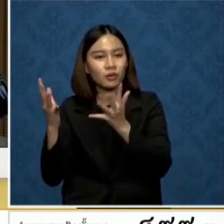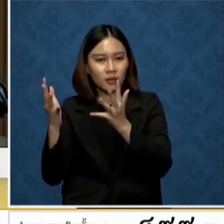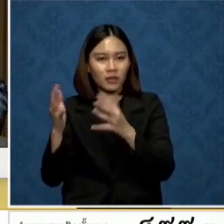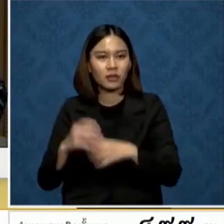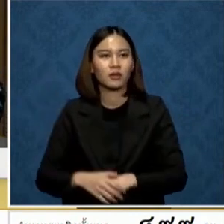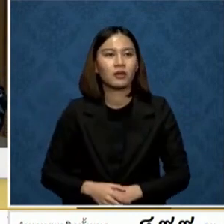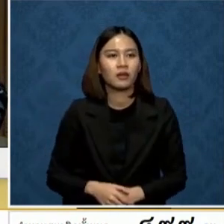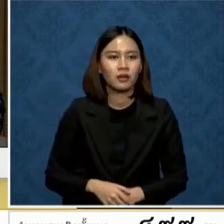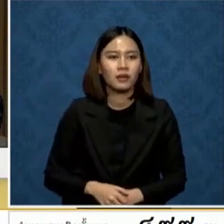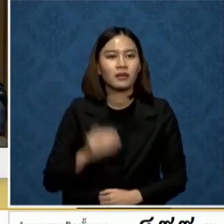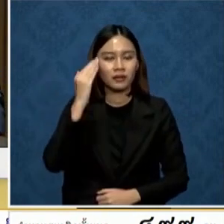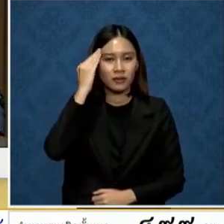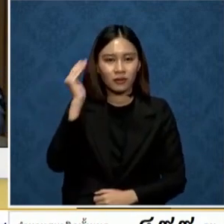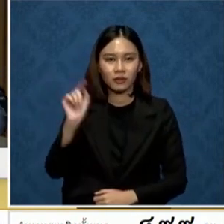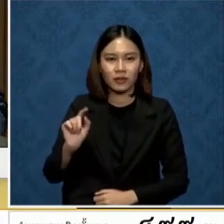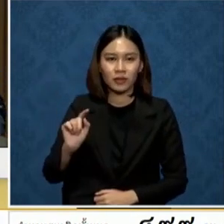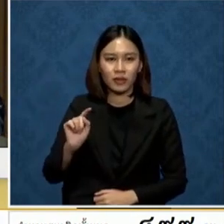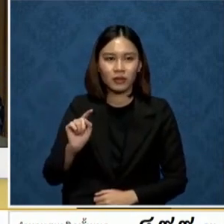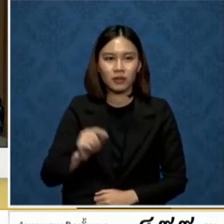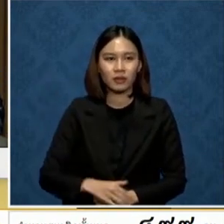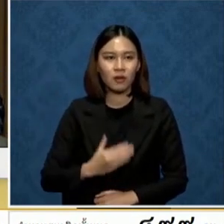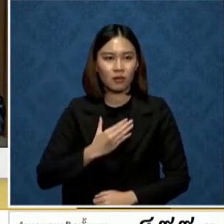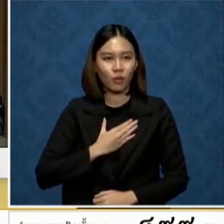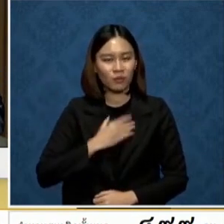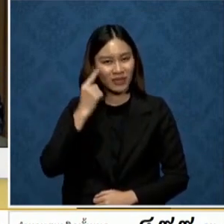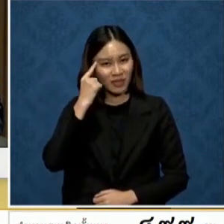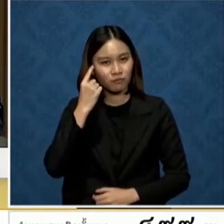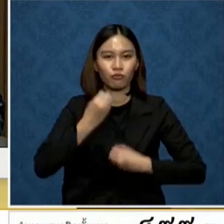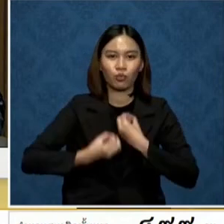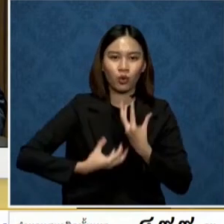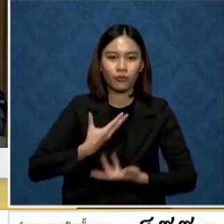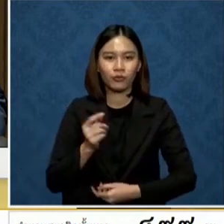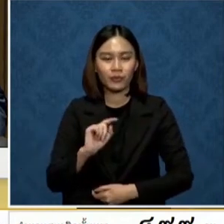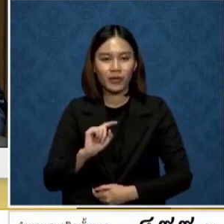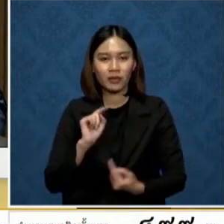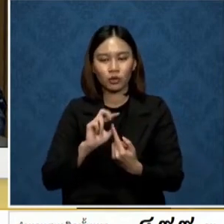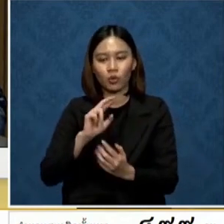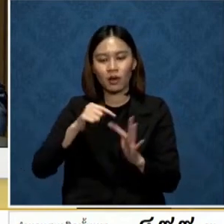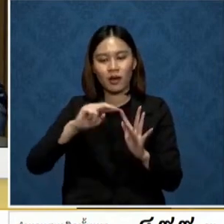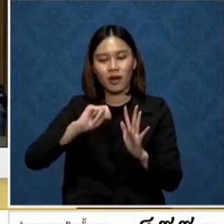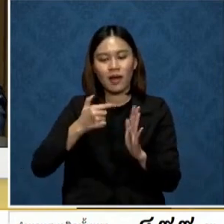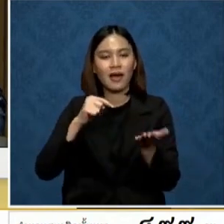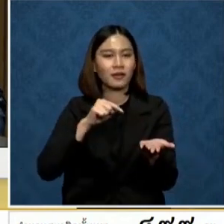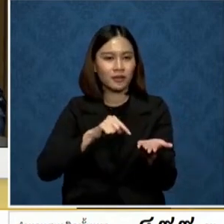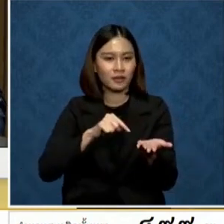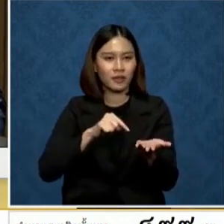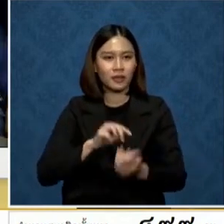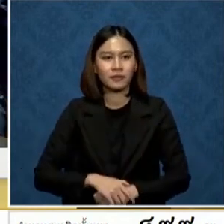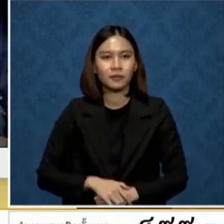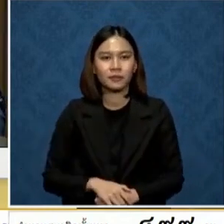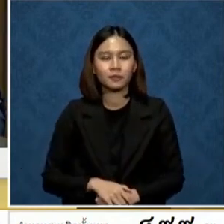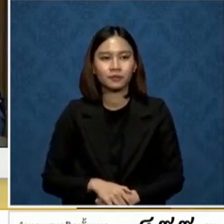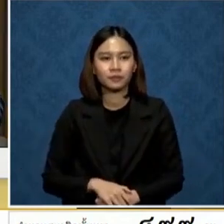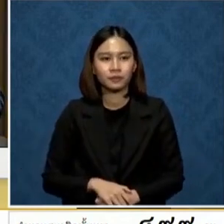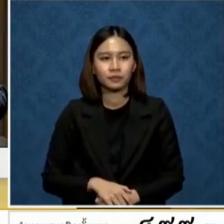สนับสนุนได้ทราบว่าคนชื่อครูมานิชนั้นคิดอย่างไรกับร่างฉบับนี้จริงๆแล้วท่านประธานที่